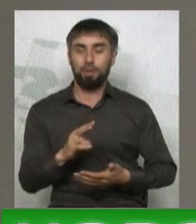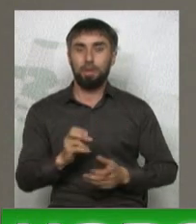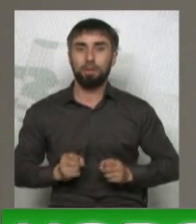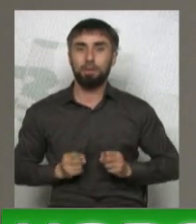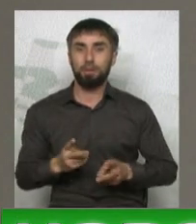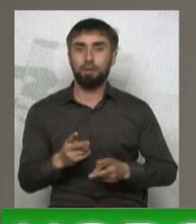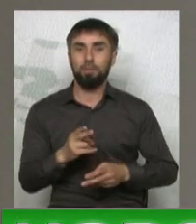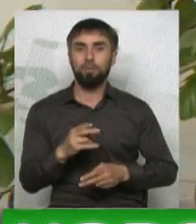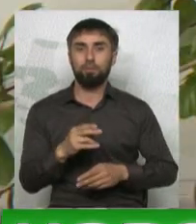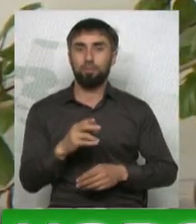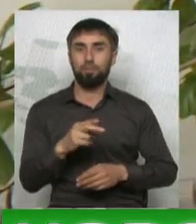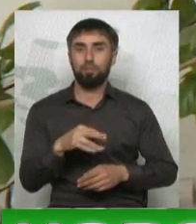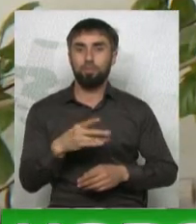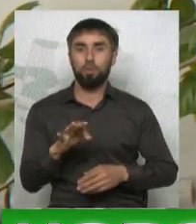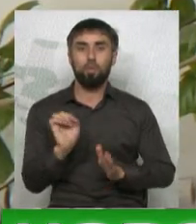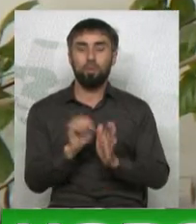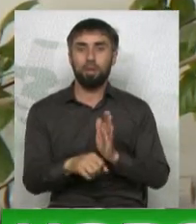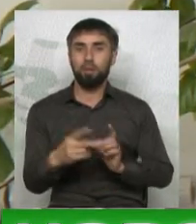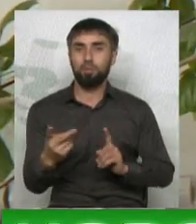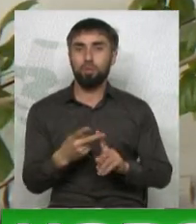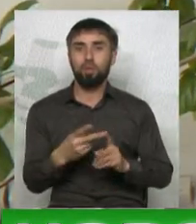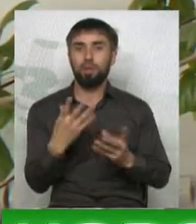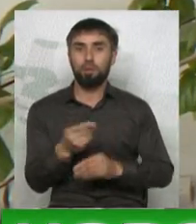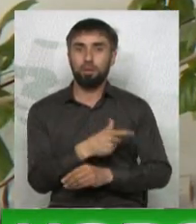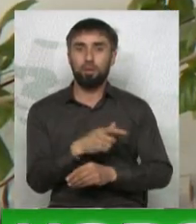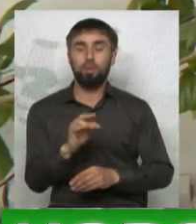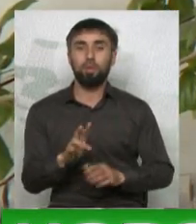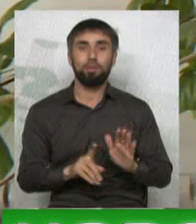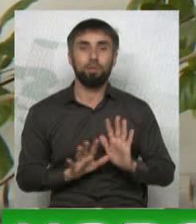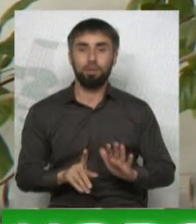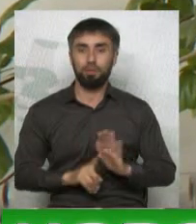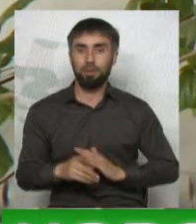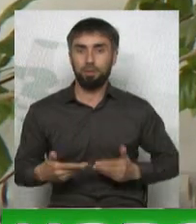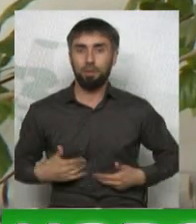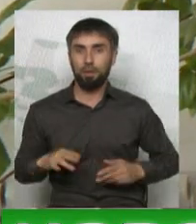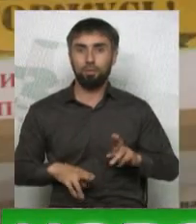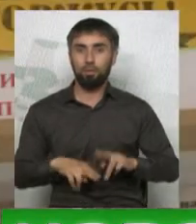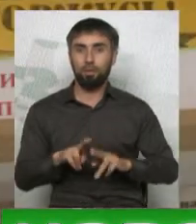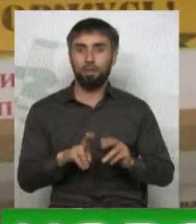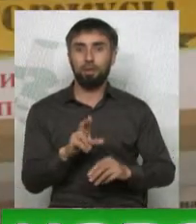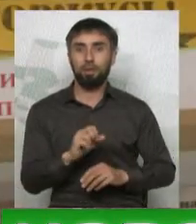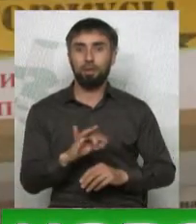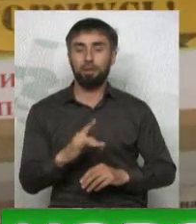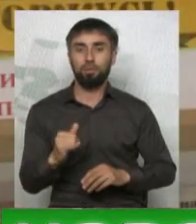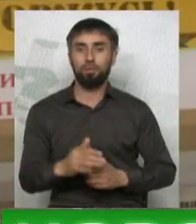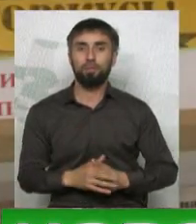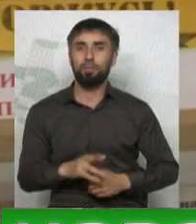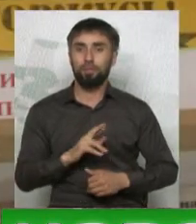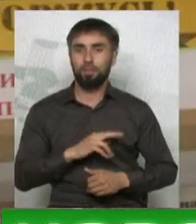Террористы подло убили его на второй день дежурства. Он только начинал жить и строить карьеру.